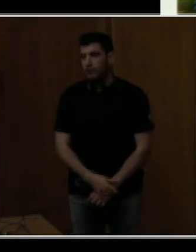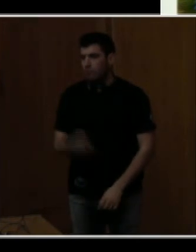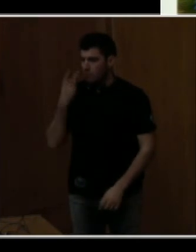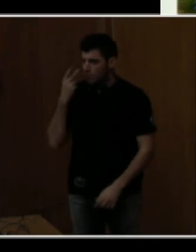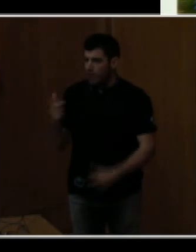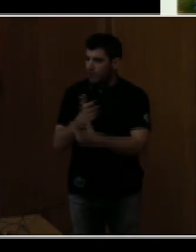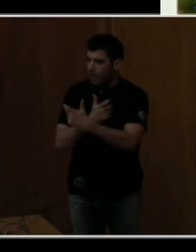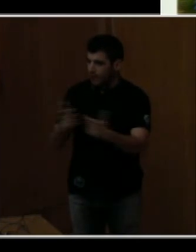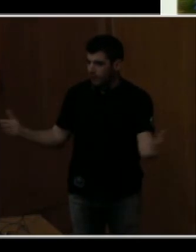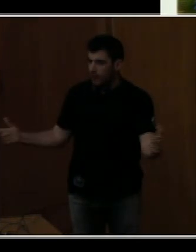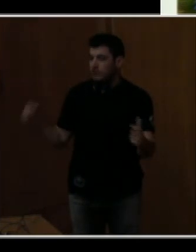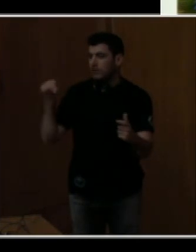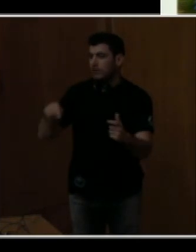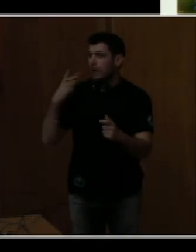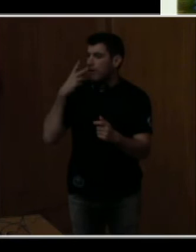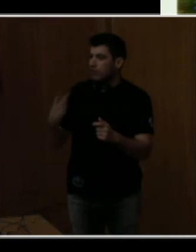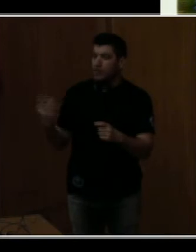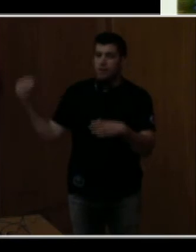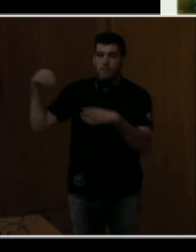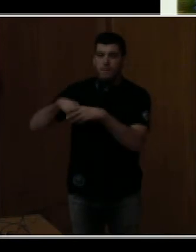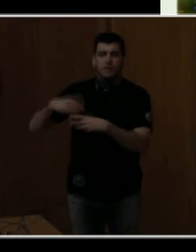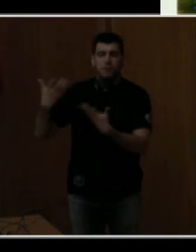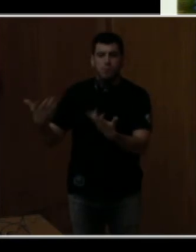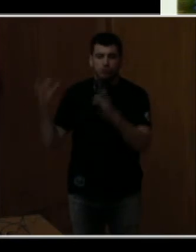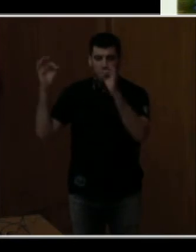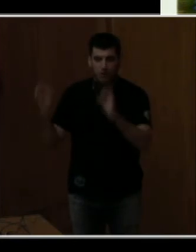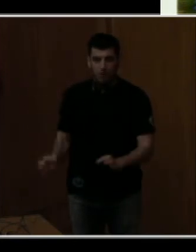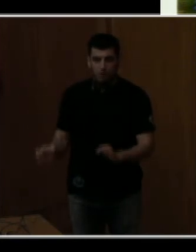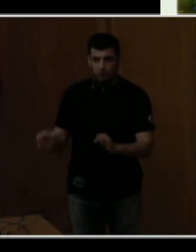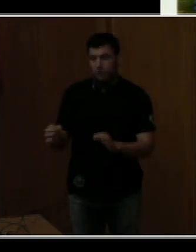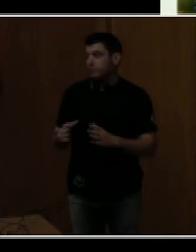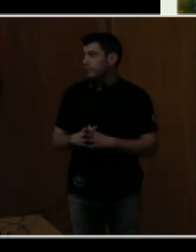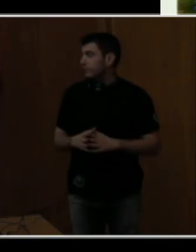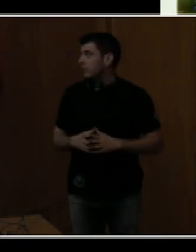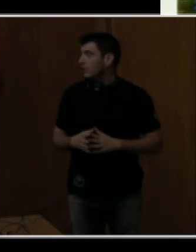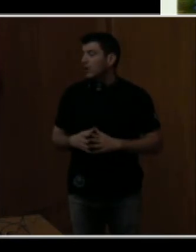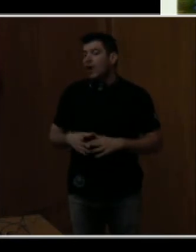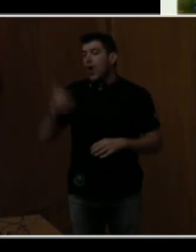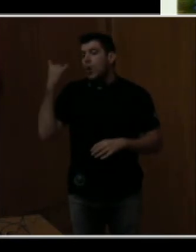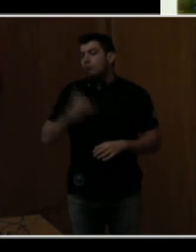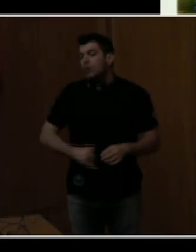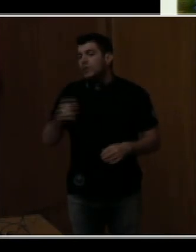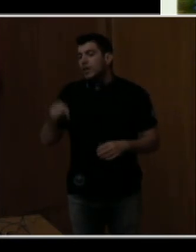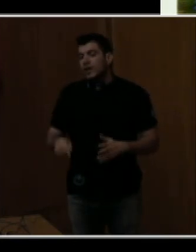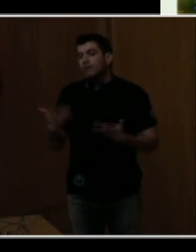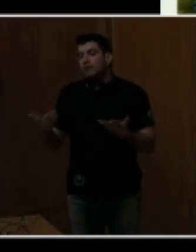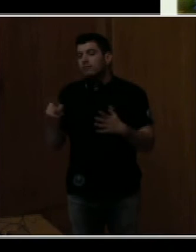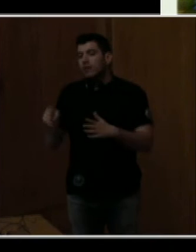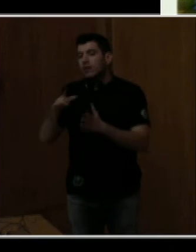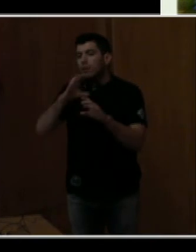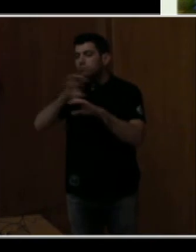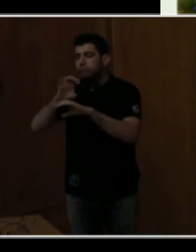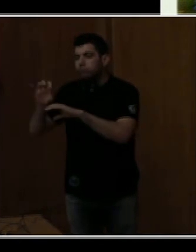έκτασή του, μπορείτε να δείτε και πώς είναι μέσα ένα τέτοιο data center, που ουσιαστικά είναι συστοιχίες από υπολογιστικά